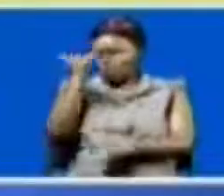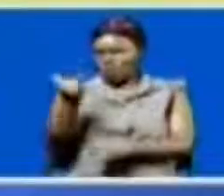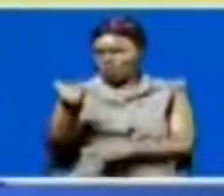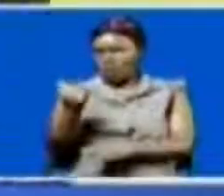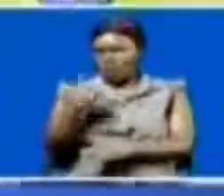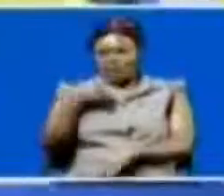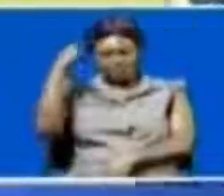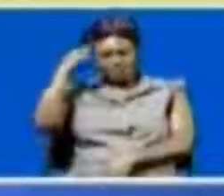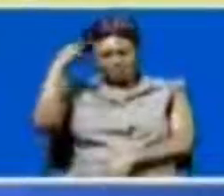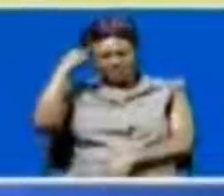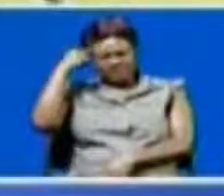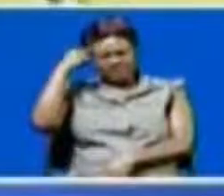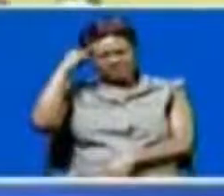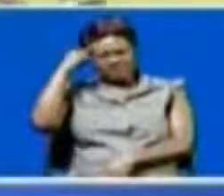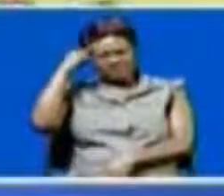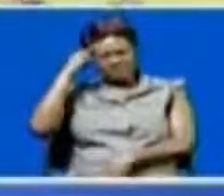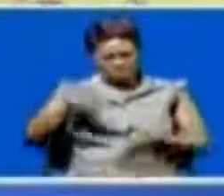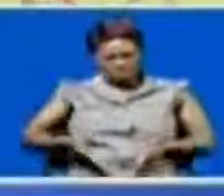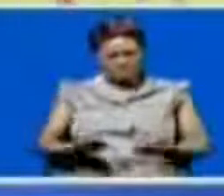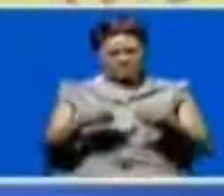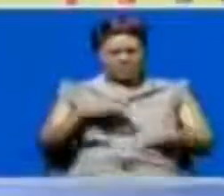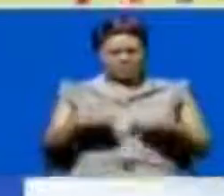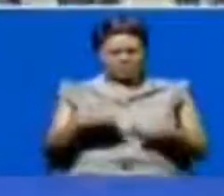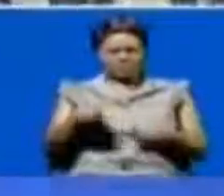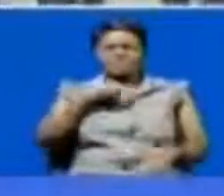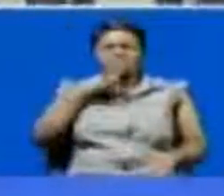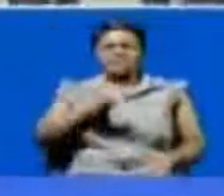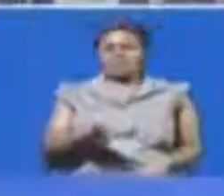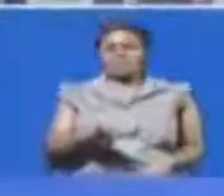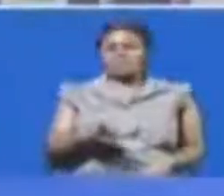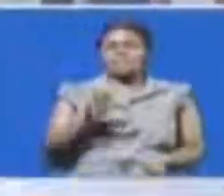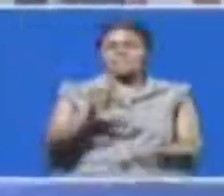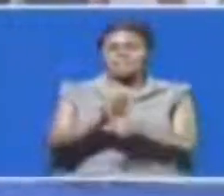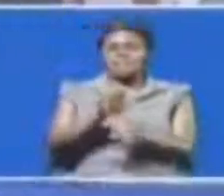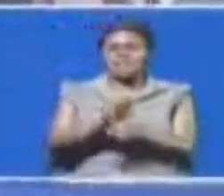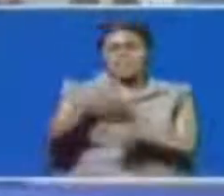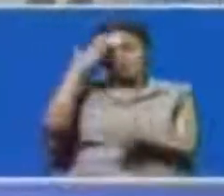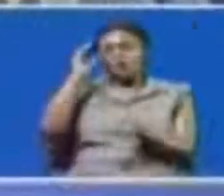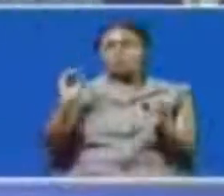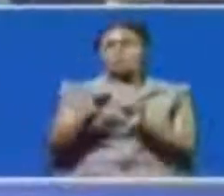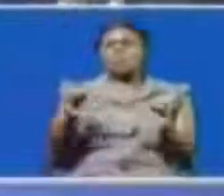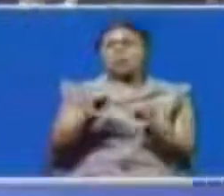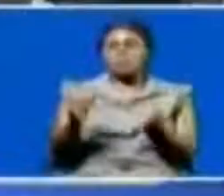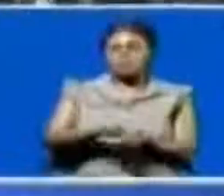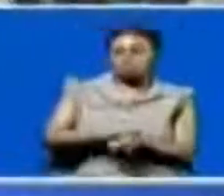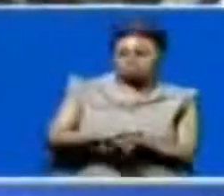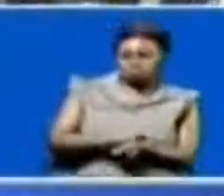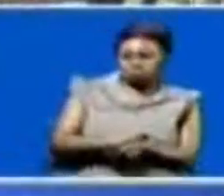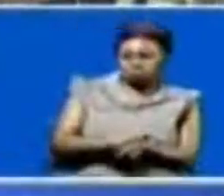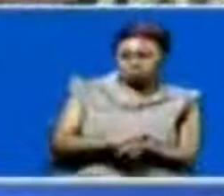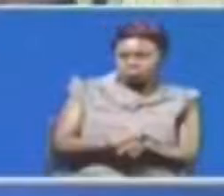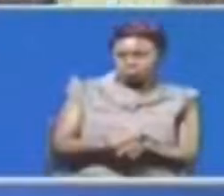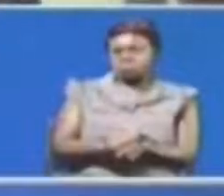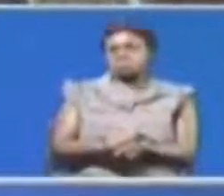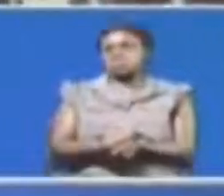hiyo mentality ya kwamba kusaa huyu mtoto ni laana. Wengi hawajui kujifulia nguo,